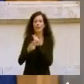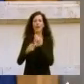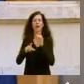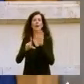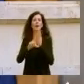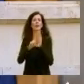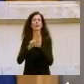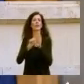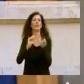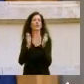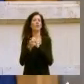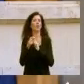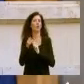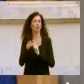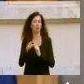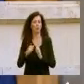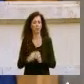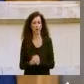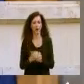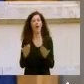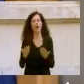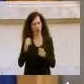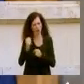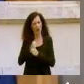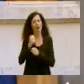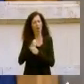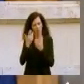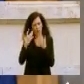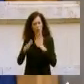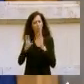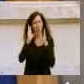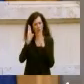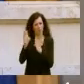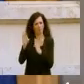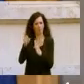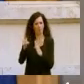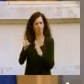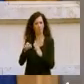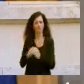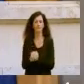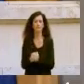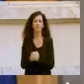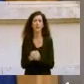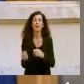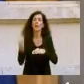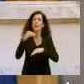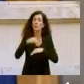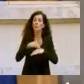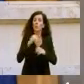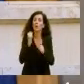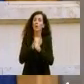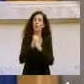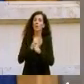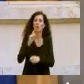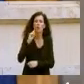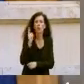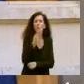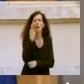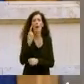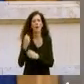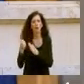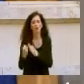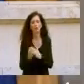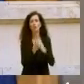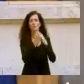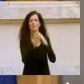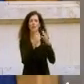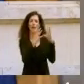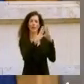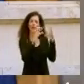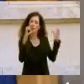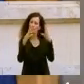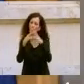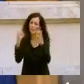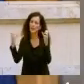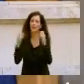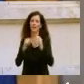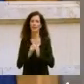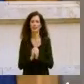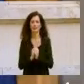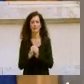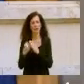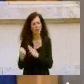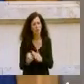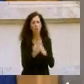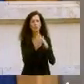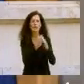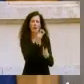e poi dovremo lavorare meglio per sostenere le imprese per sostenere le persone